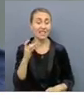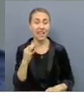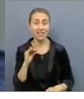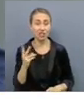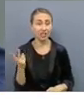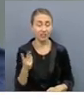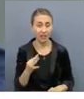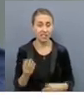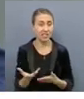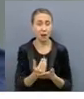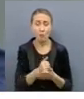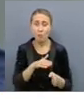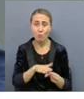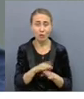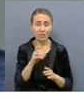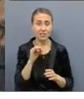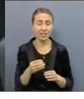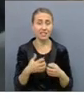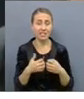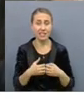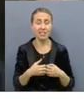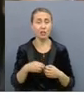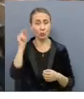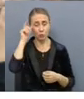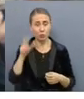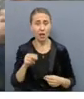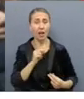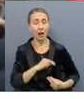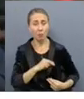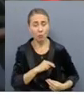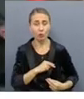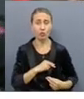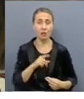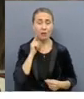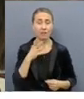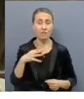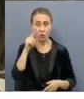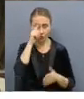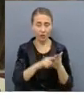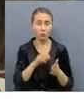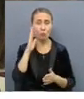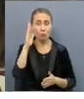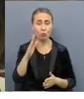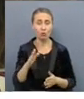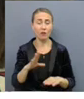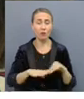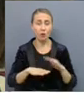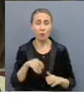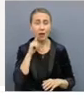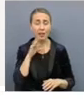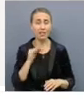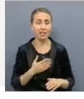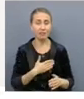сегодня собрался полный зал. Среди них студенты, работающая молодежь. Все они уверены, что будущее в руках молодых и